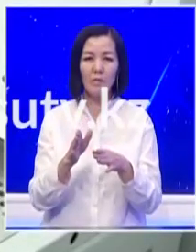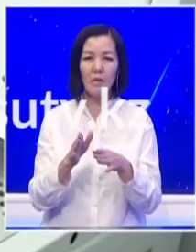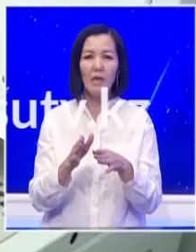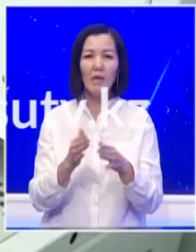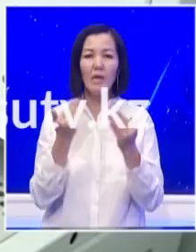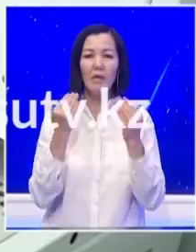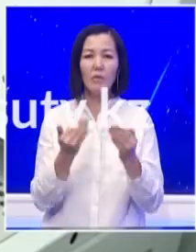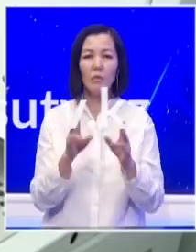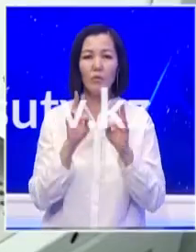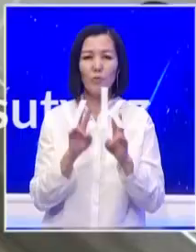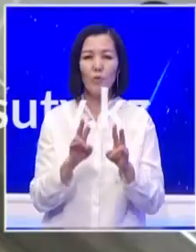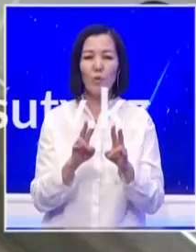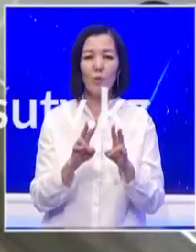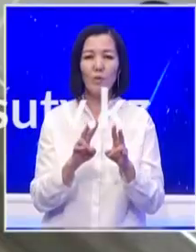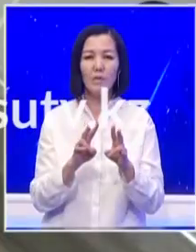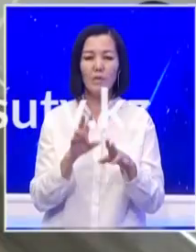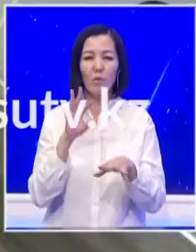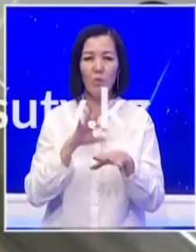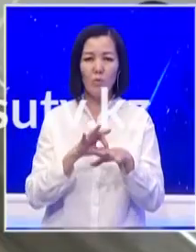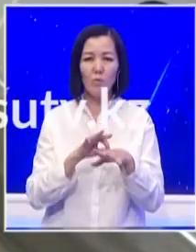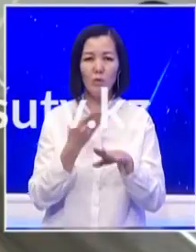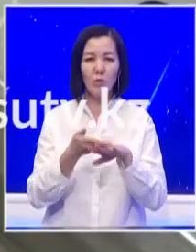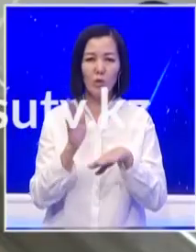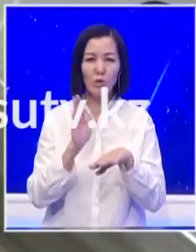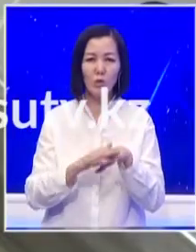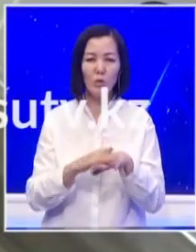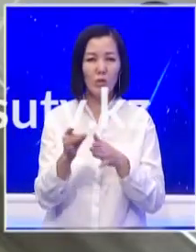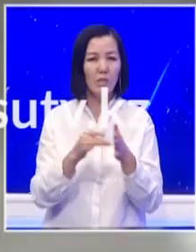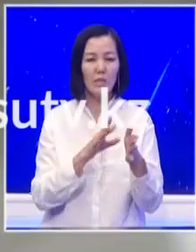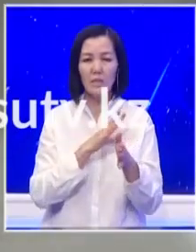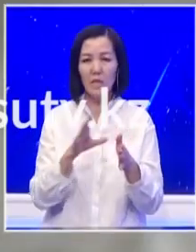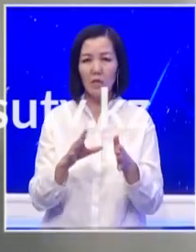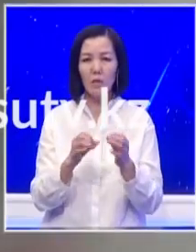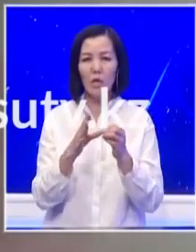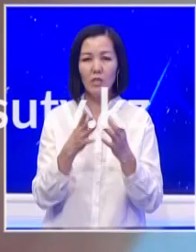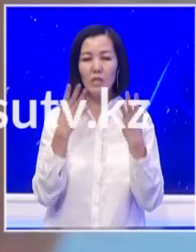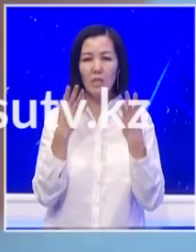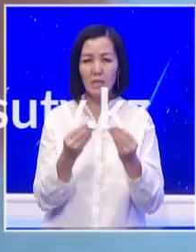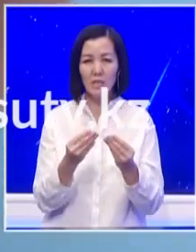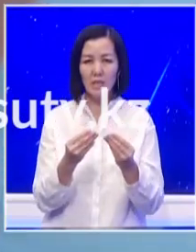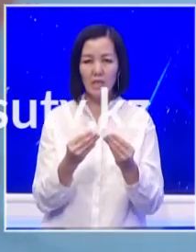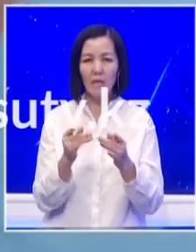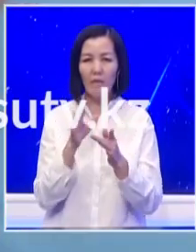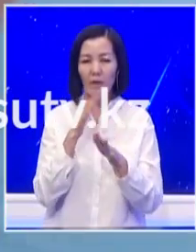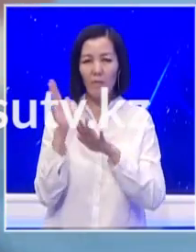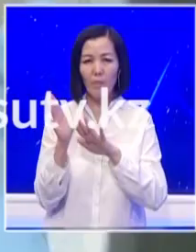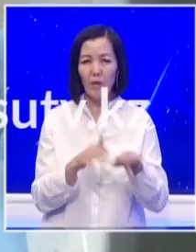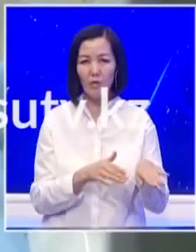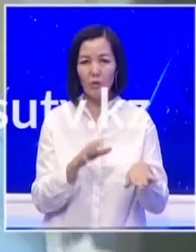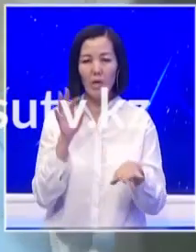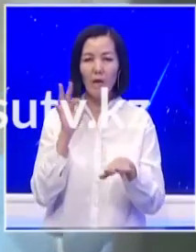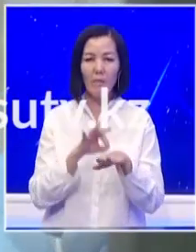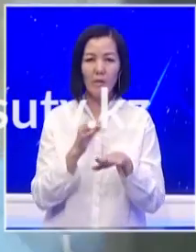конечностей. Однако коварный укус вызывает тяжелые последствия не сразу, а лишь на 14-е сутки. Лекарства против